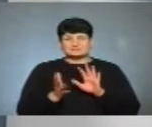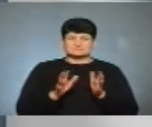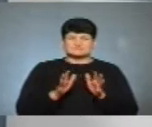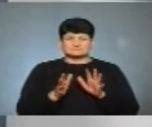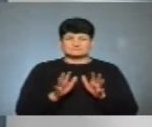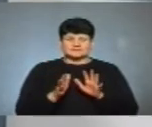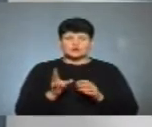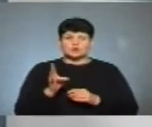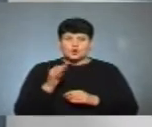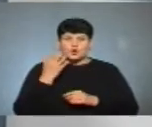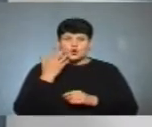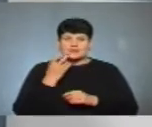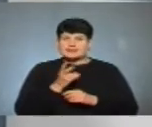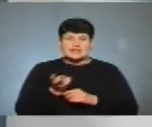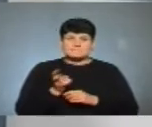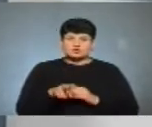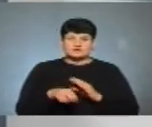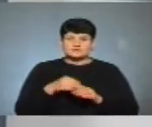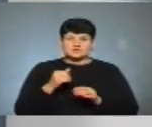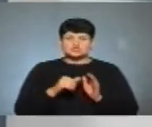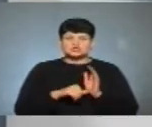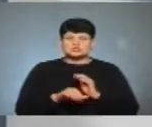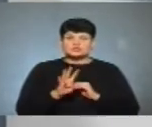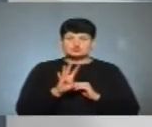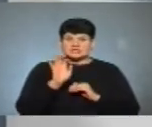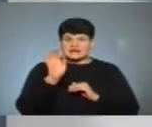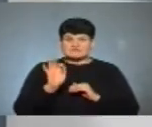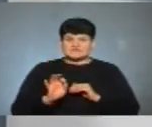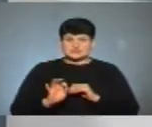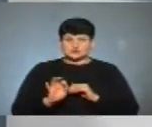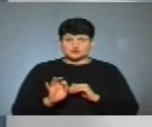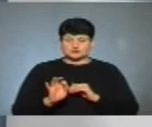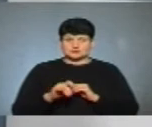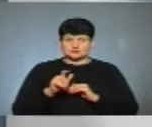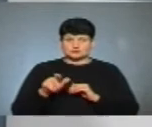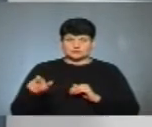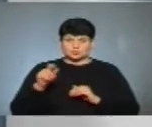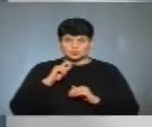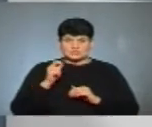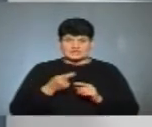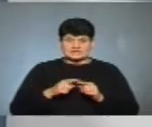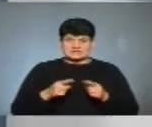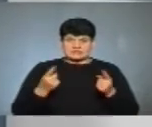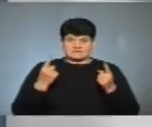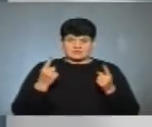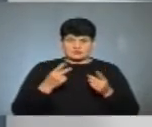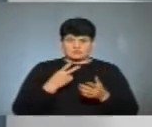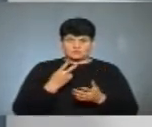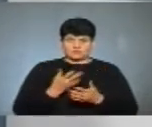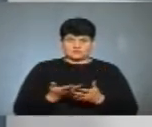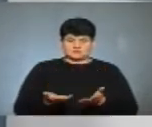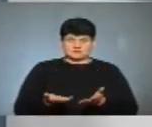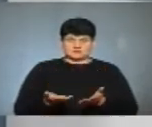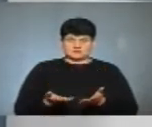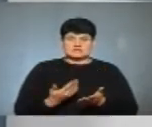але коли не прийшло на вибори 64% мешканців України, це досить великий показник і,